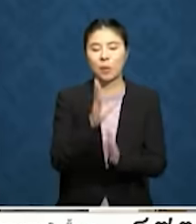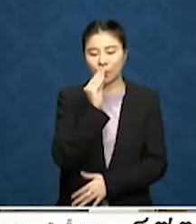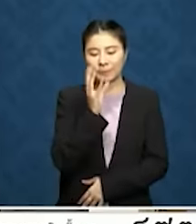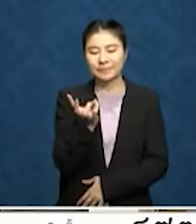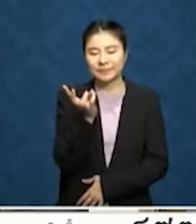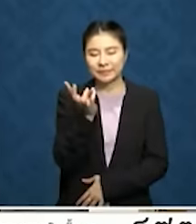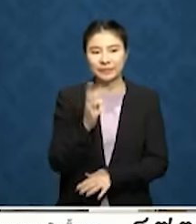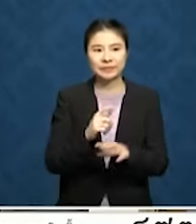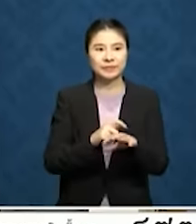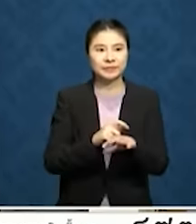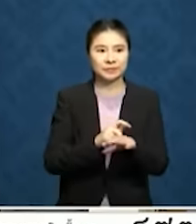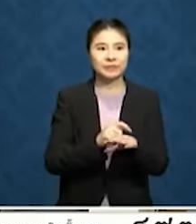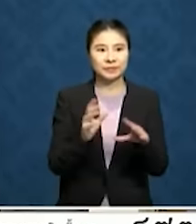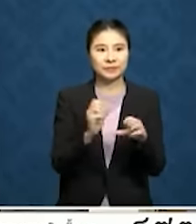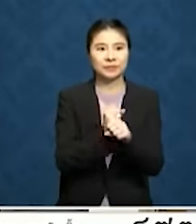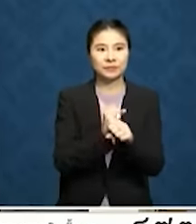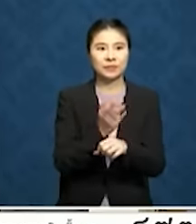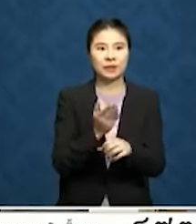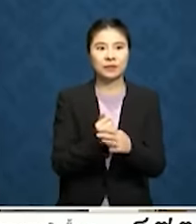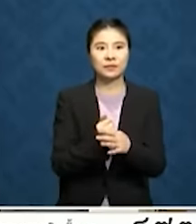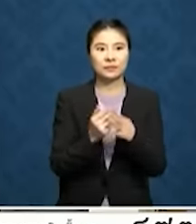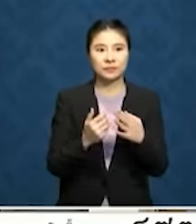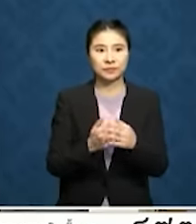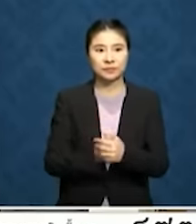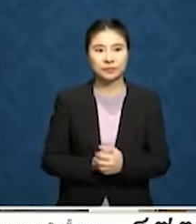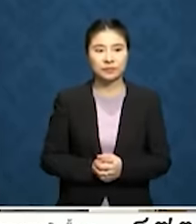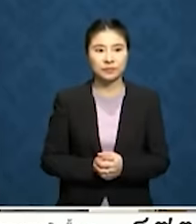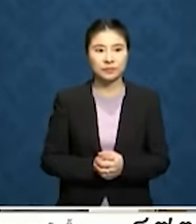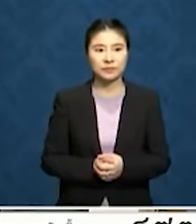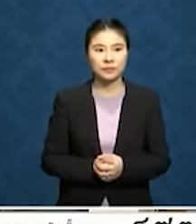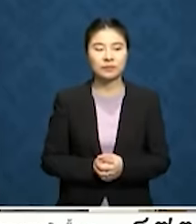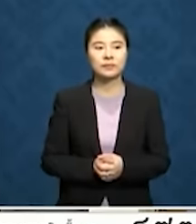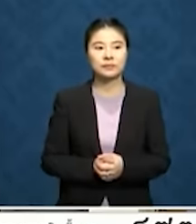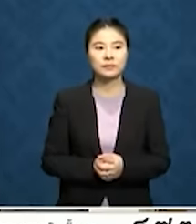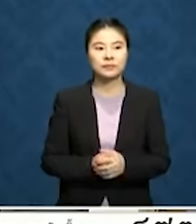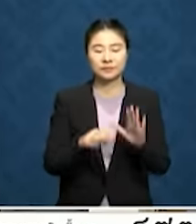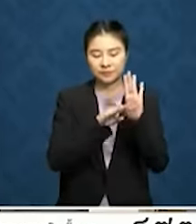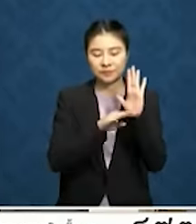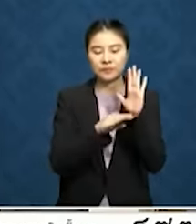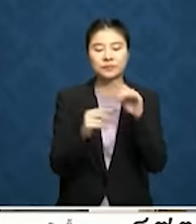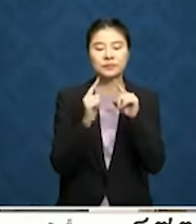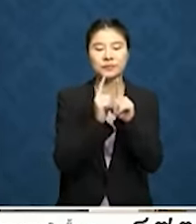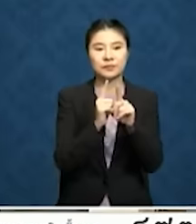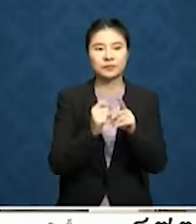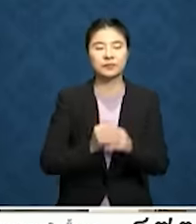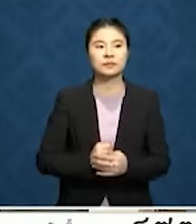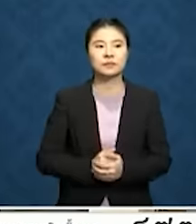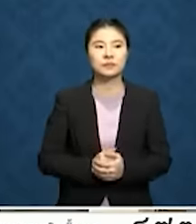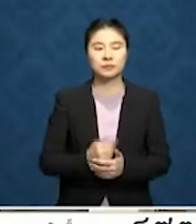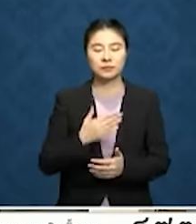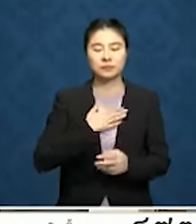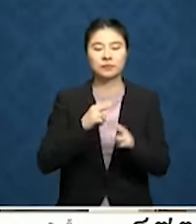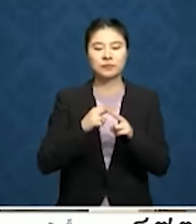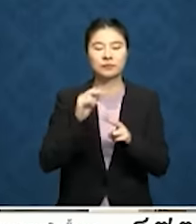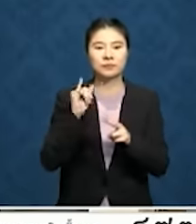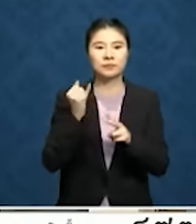รังสิมันจบเลยนะฮะเรื่องพิปรายเดี๋ยวจะดำเนินการต่อไปยังไงค่อยว่ากันอีกทีเชิญครับ ครับท่านประธานครับผมจุลพันธ์อมร